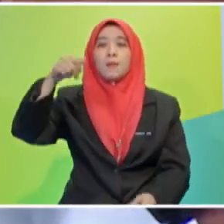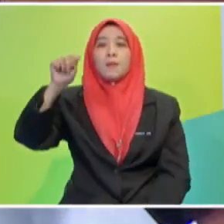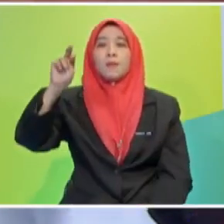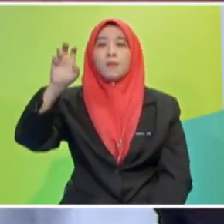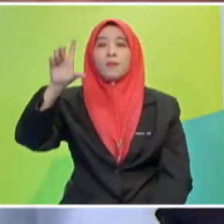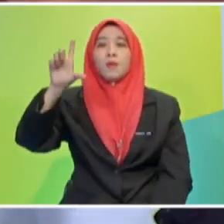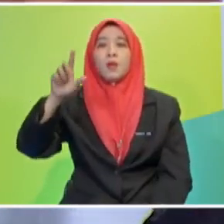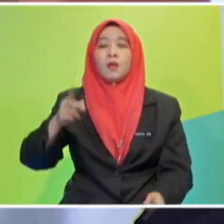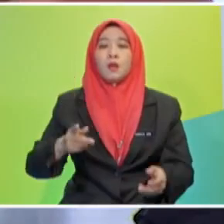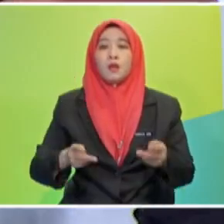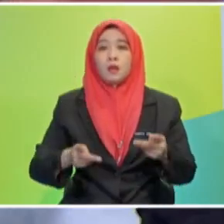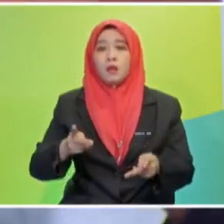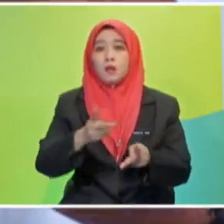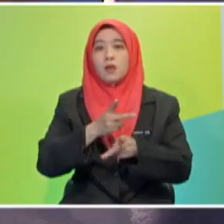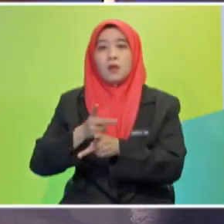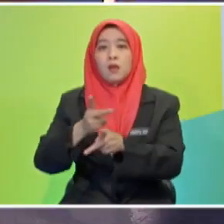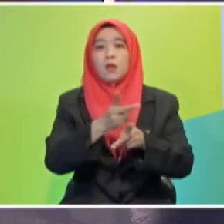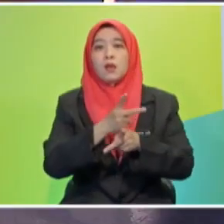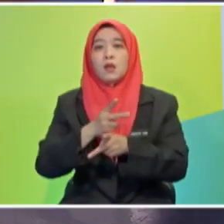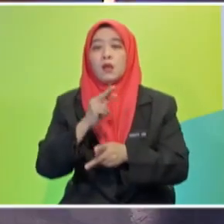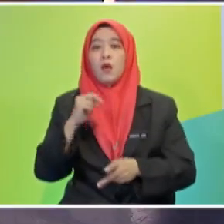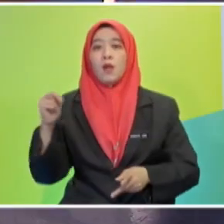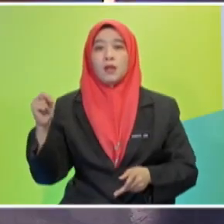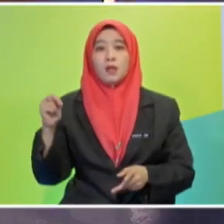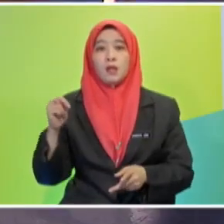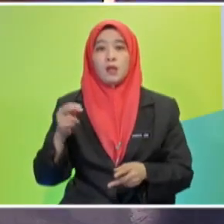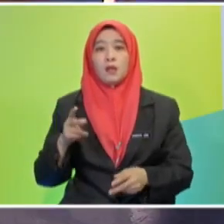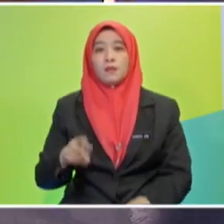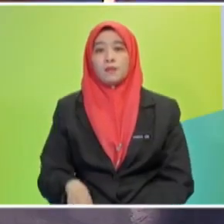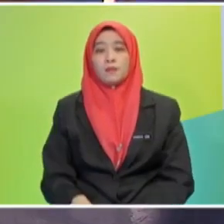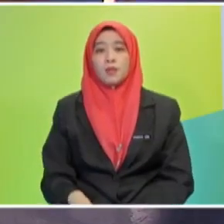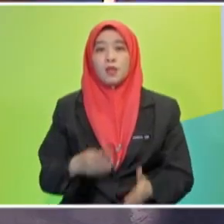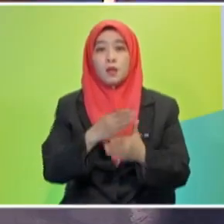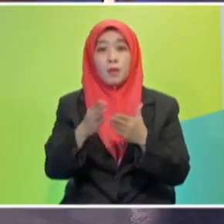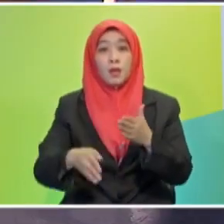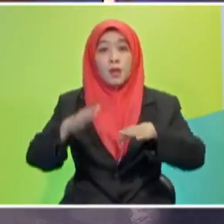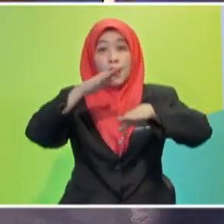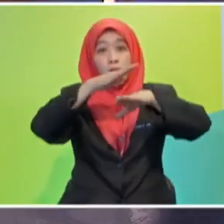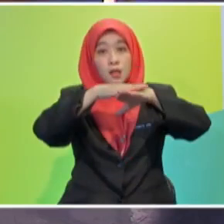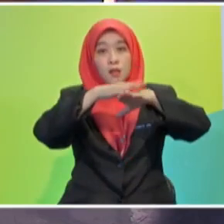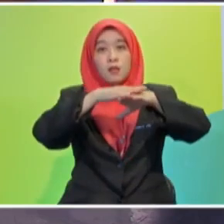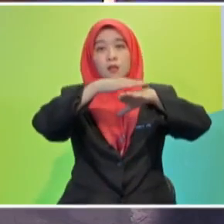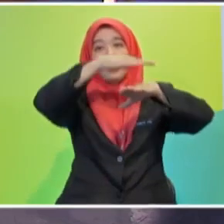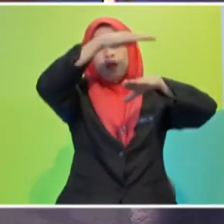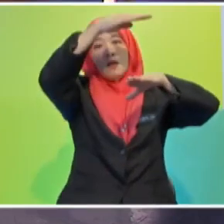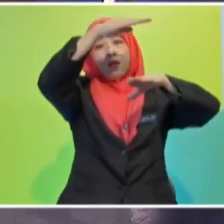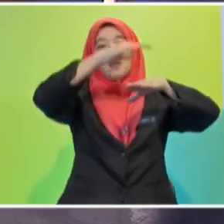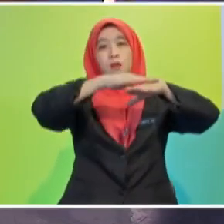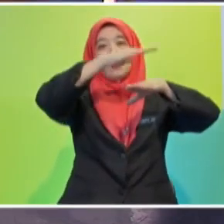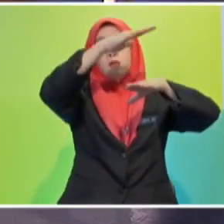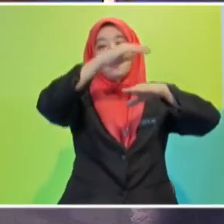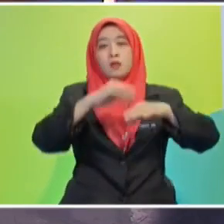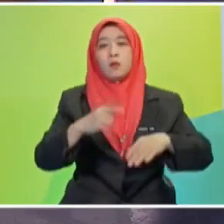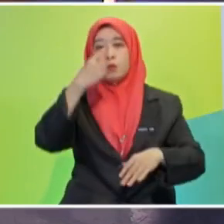tadi? Panel kawalan dekat atas dia cikgu. Ya, betul. Panel kawalan ialah di bahagian atas sekali. Okey, ini ialah